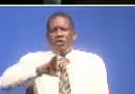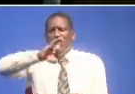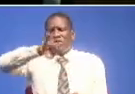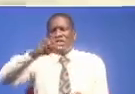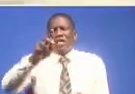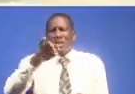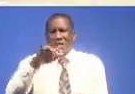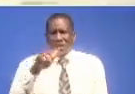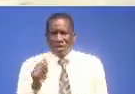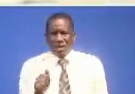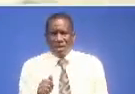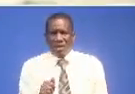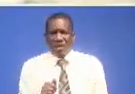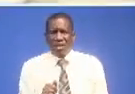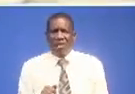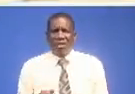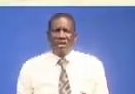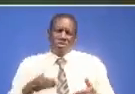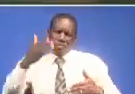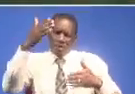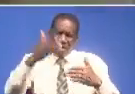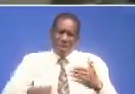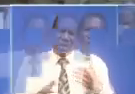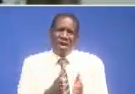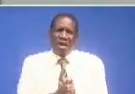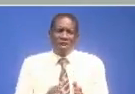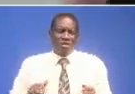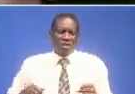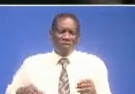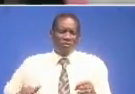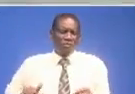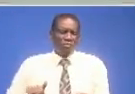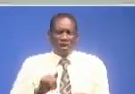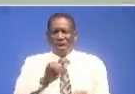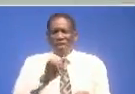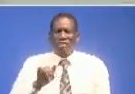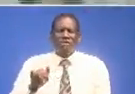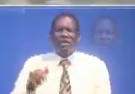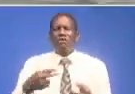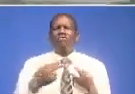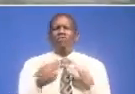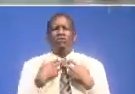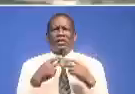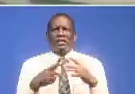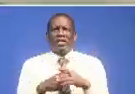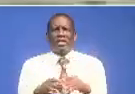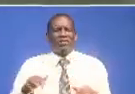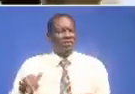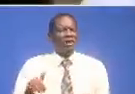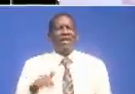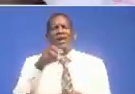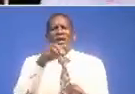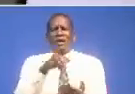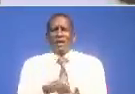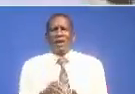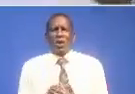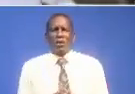wa Jomo Kenyatta kufika kikomo na ndege zilizokuwa zimekwama kuanza kupaa